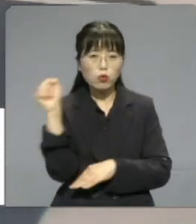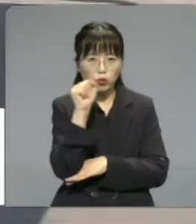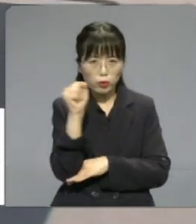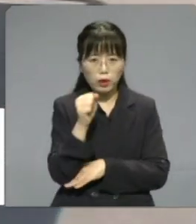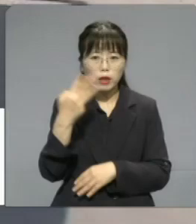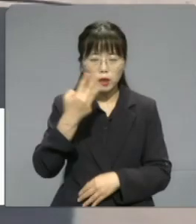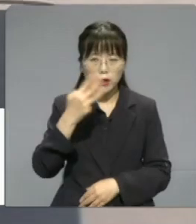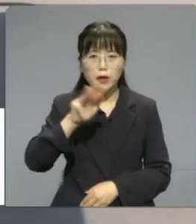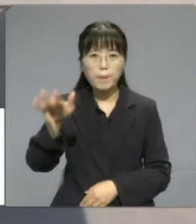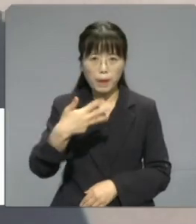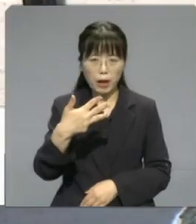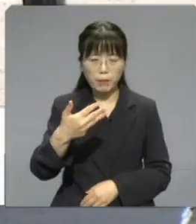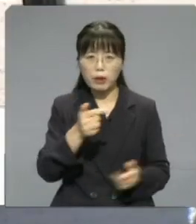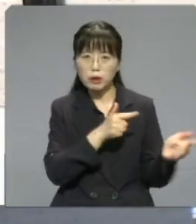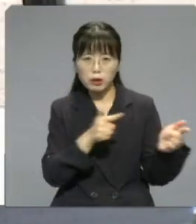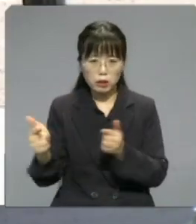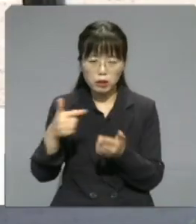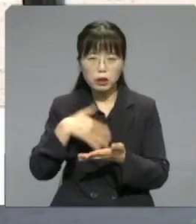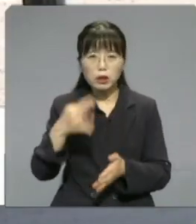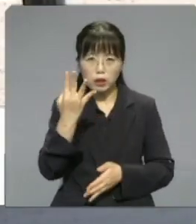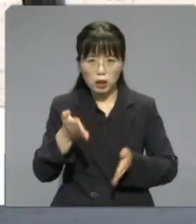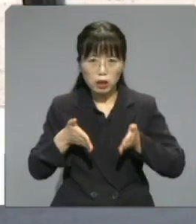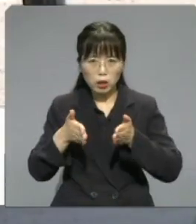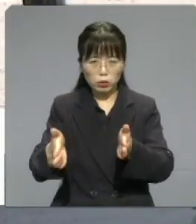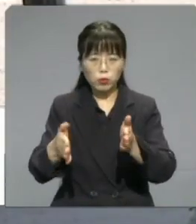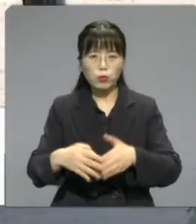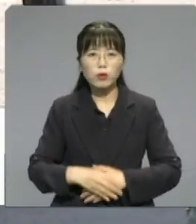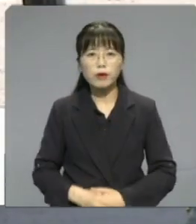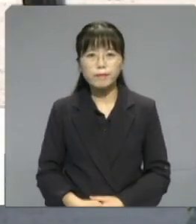운행하는 3,800번 등 4개 노선입니다.